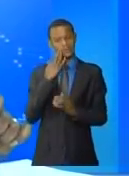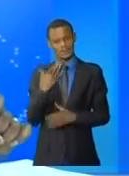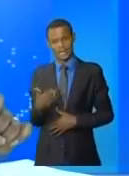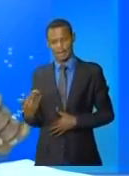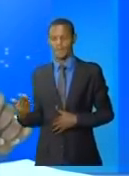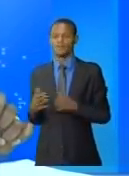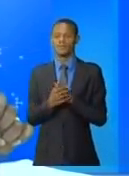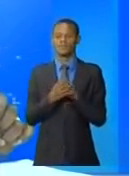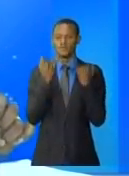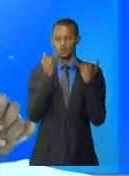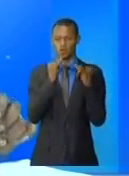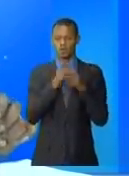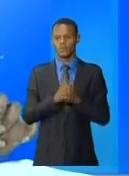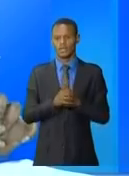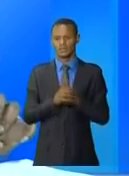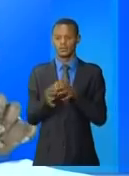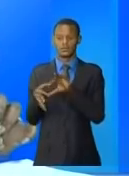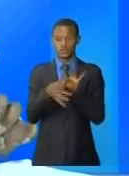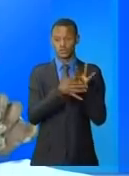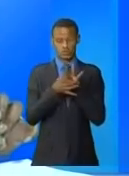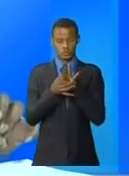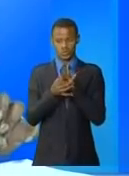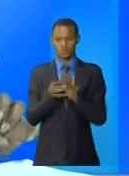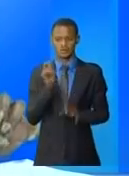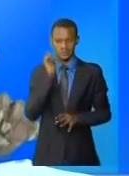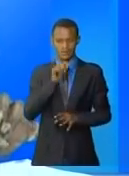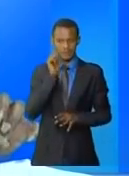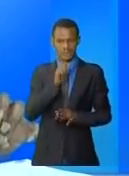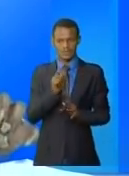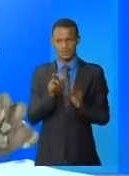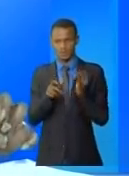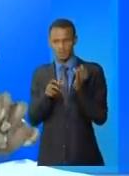anciens boursiers d'Allemagne, UBA en sigle, a la profonde